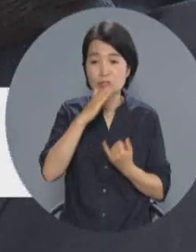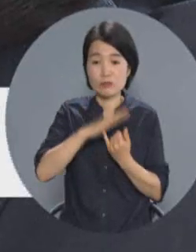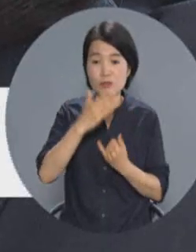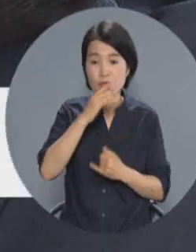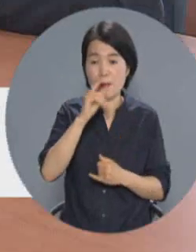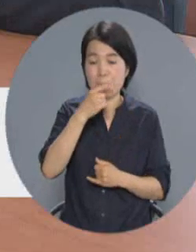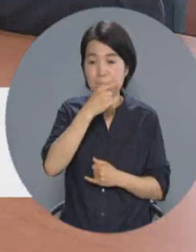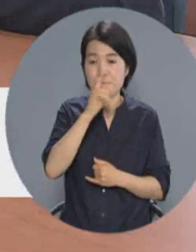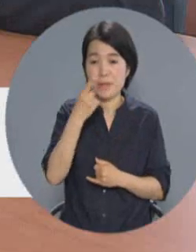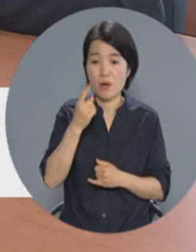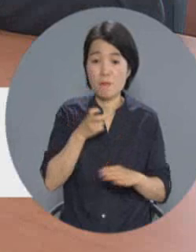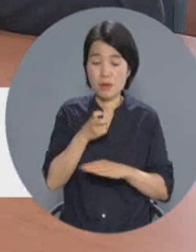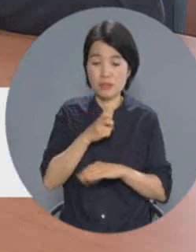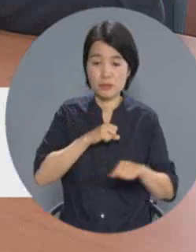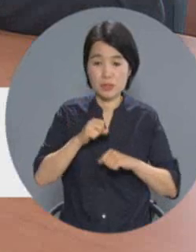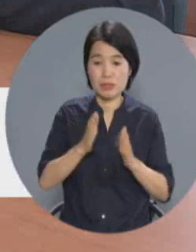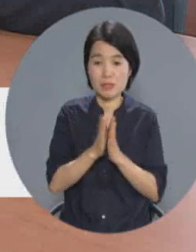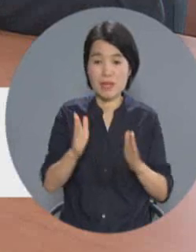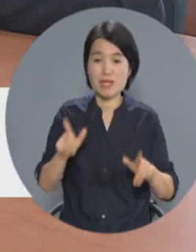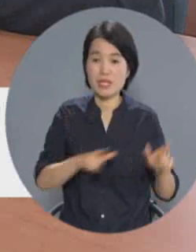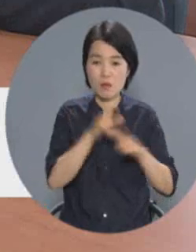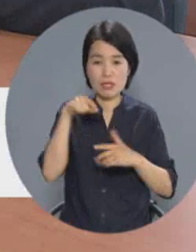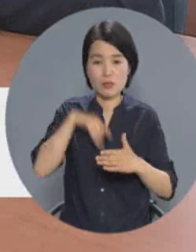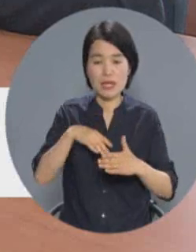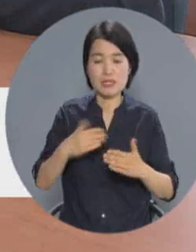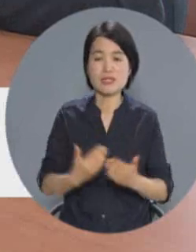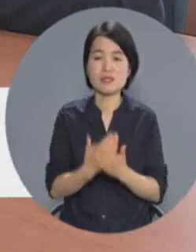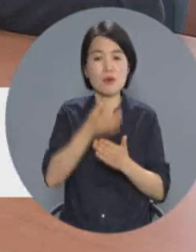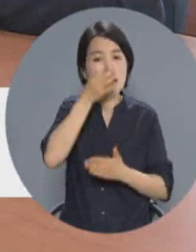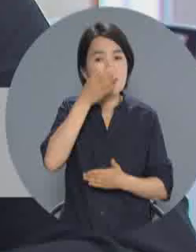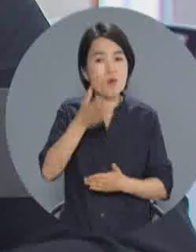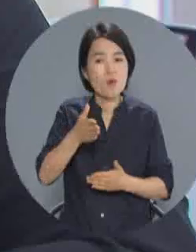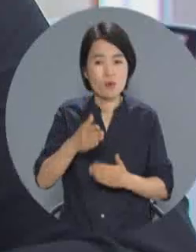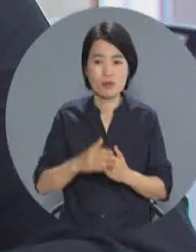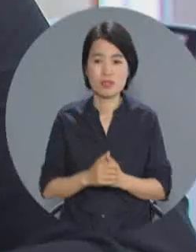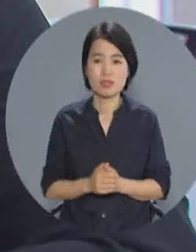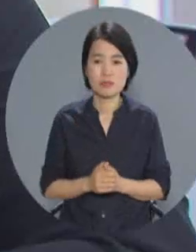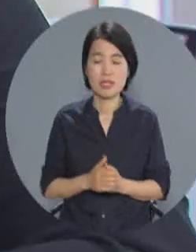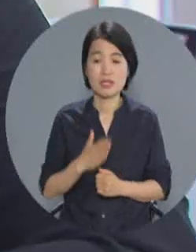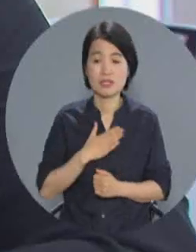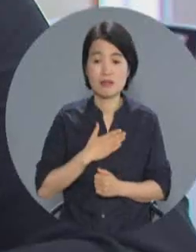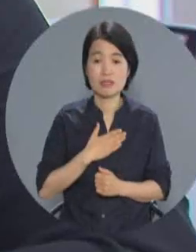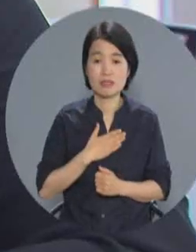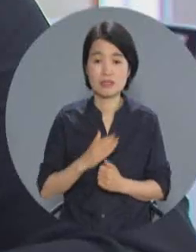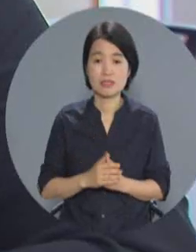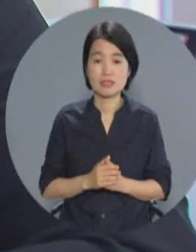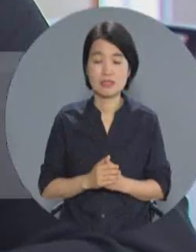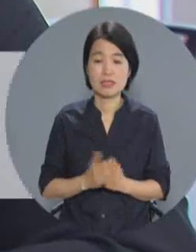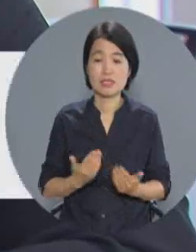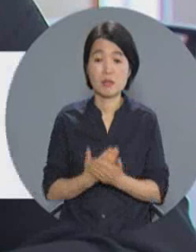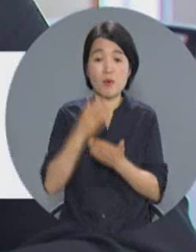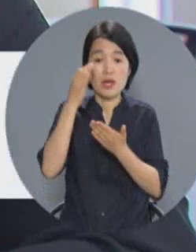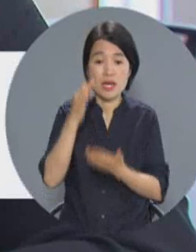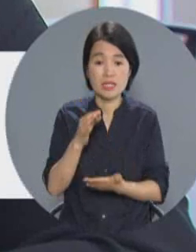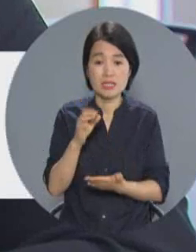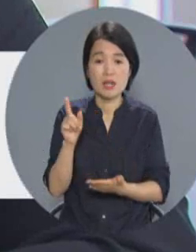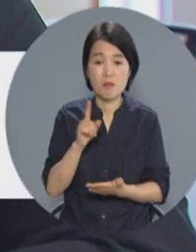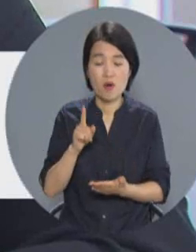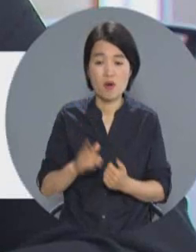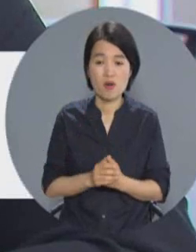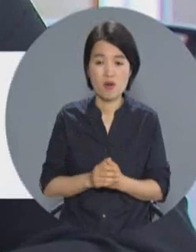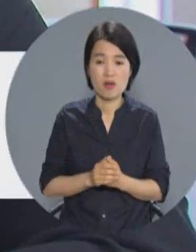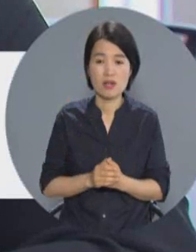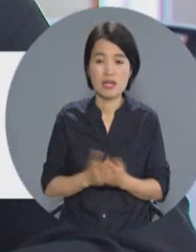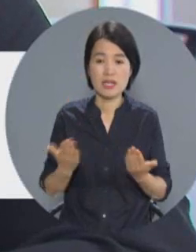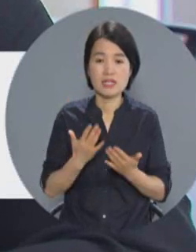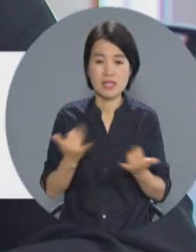등을 실현시키며 생활 속 진보를 보여줬기 때문이라고 분석합니다. 저는 진보 가치는 바로 그런 거다. 네. 일하는